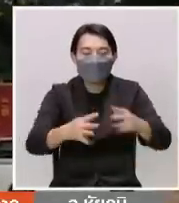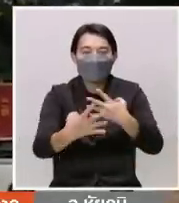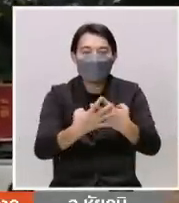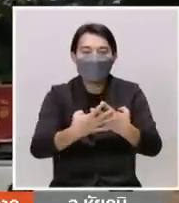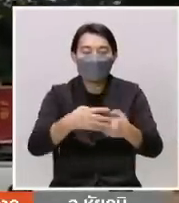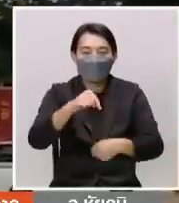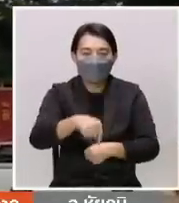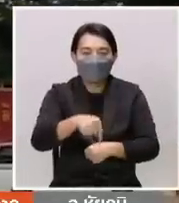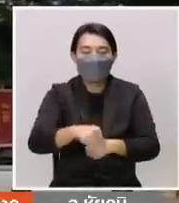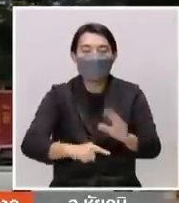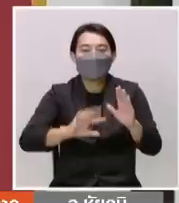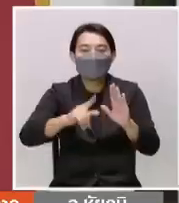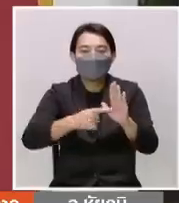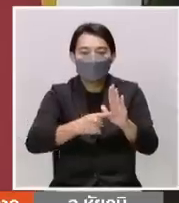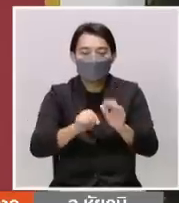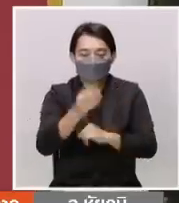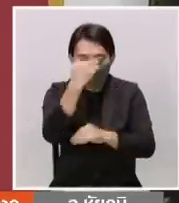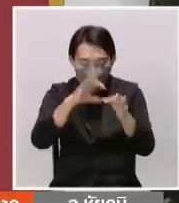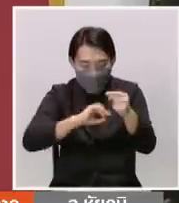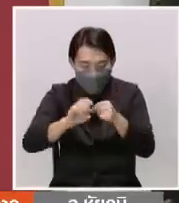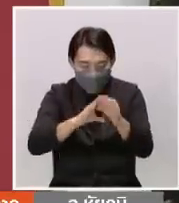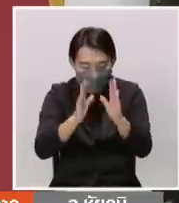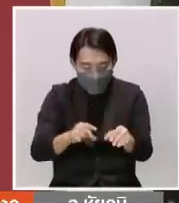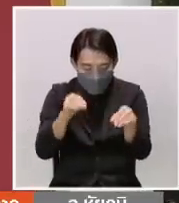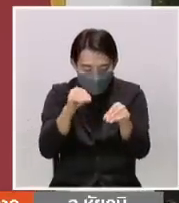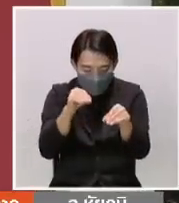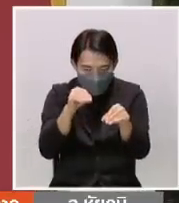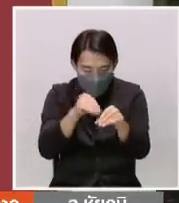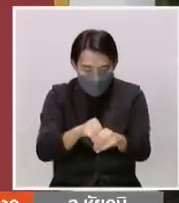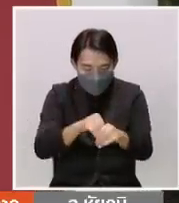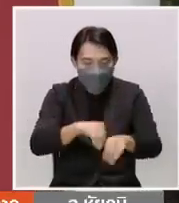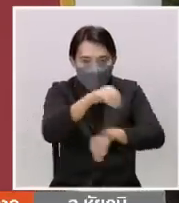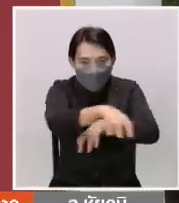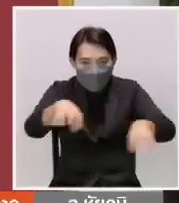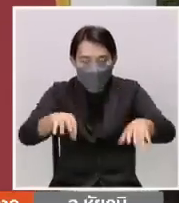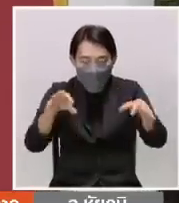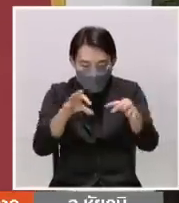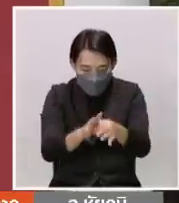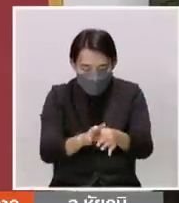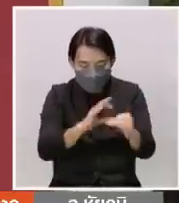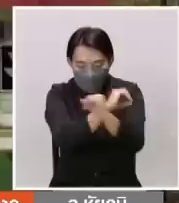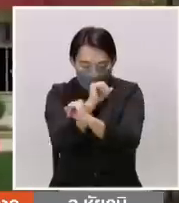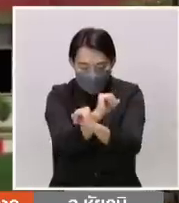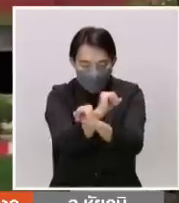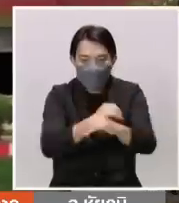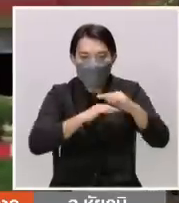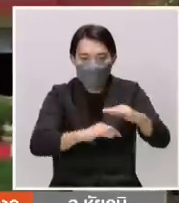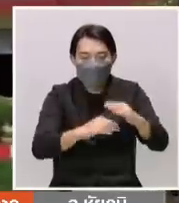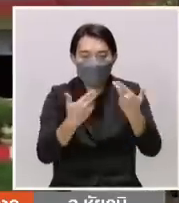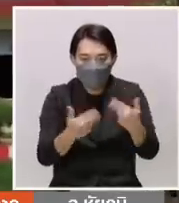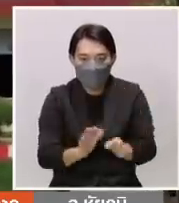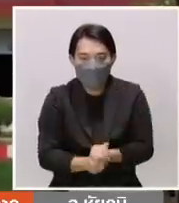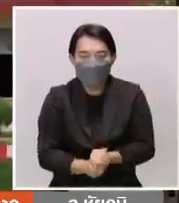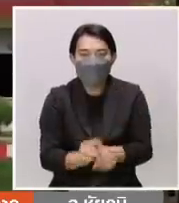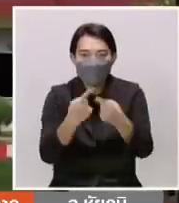จำชัยภูมิแต่ขอยืนยันว่าทุกหน่วยงานที่เกี่ยวข้องได้ควบคุมการระบาดโดยจำกัดวงไว้ได้แล้วแต่คาดว่าย